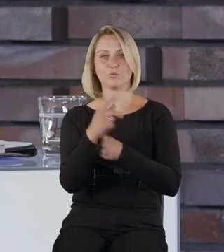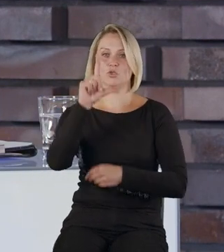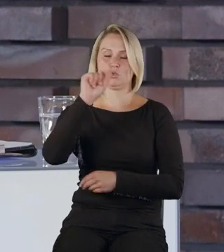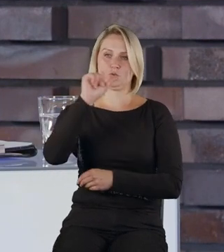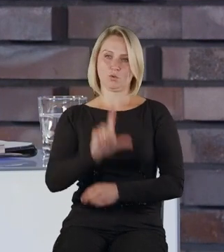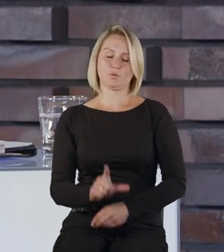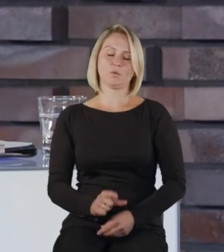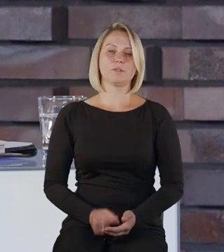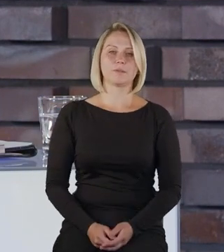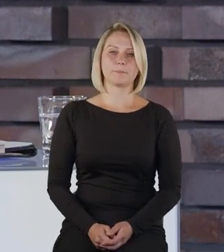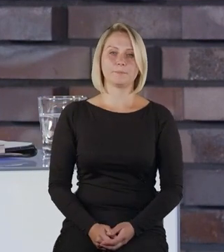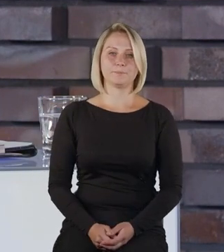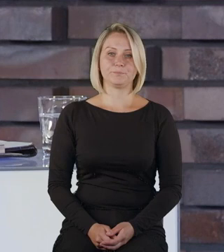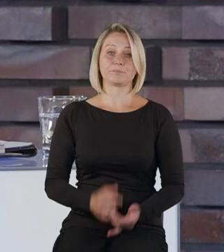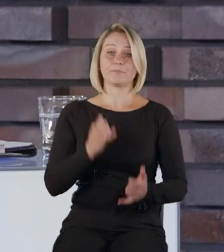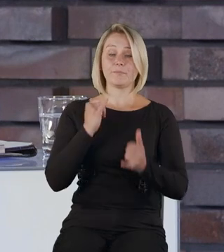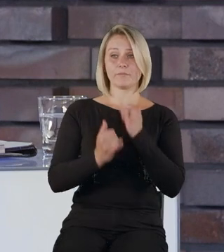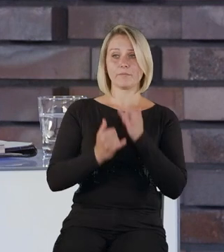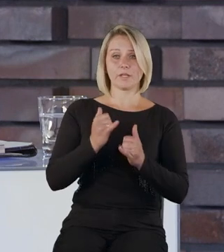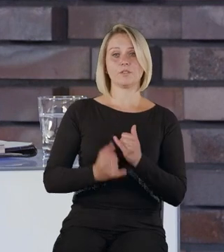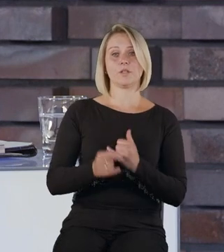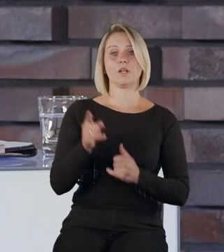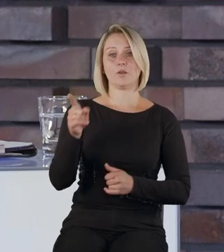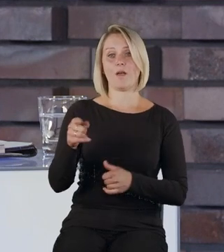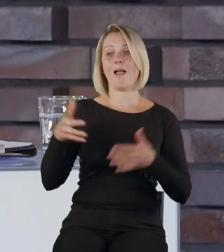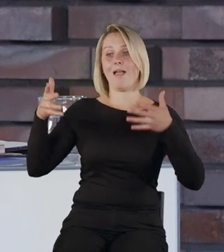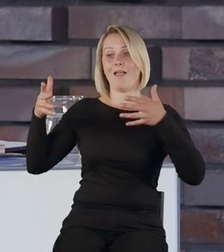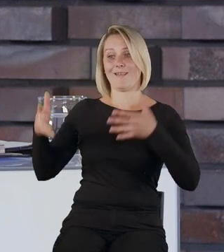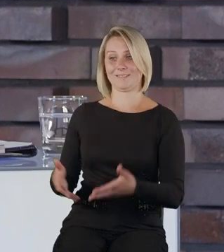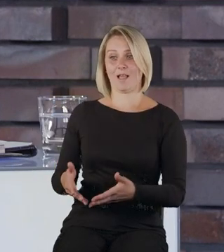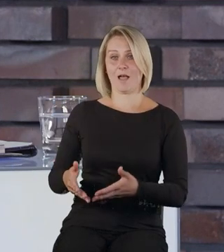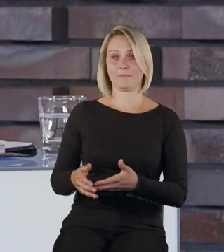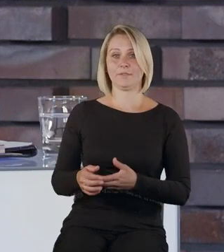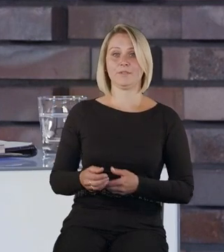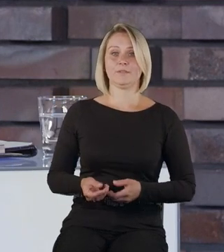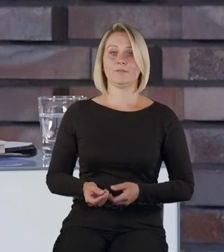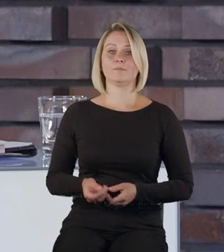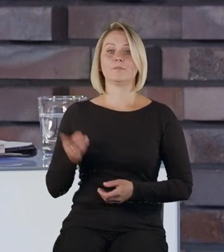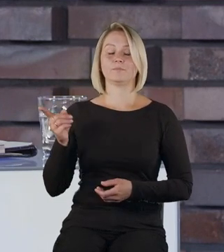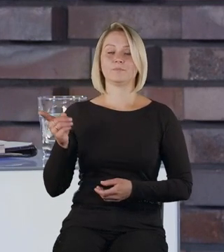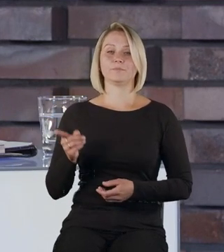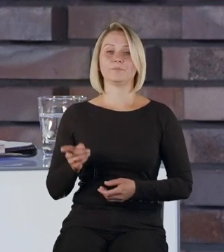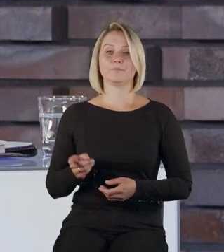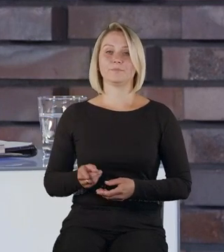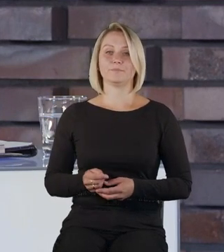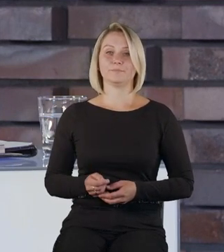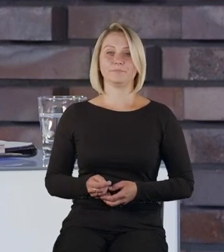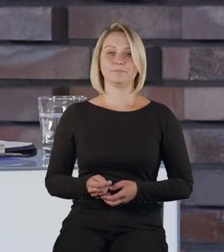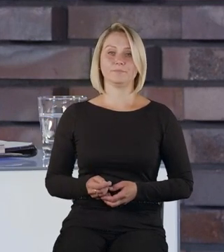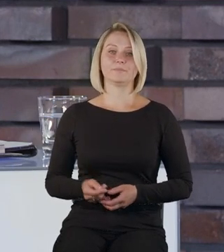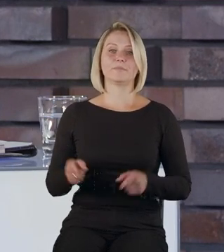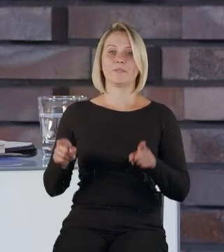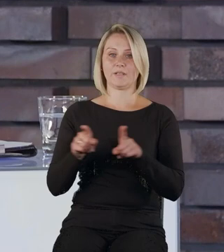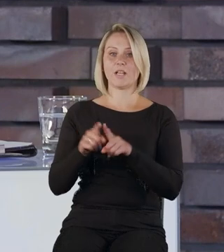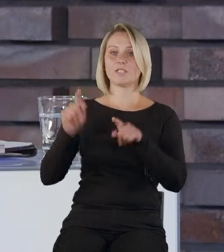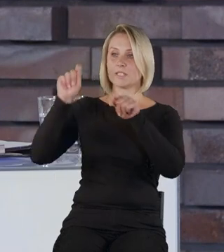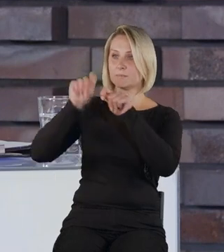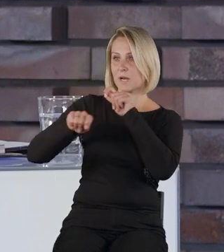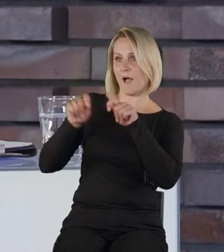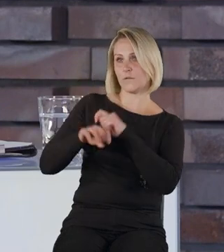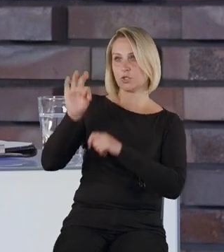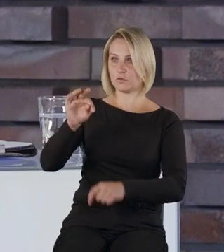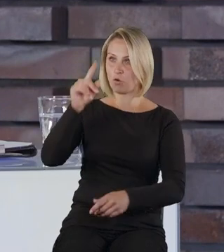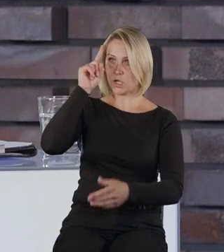100 zł. Jeżeli podczas egzaminów są również sprawdzane